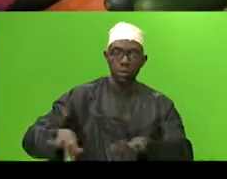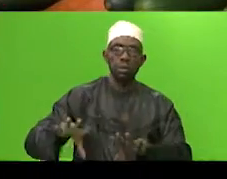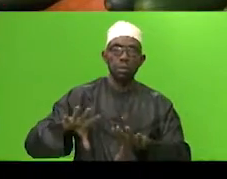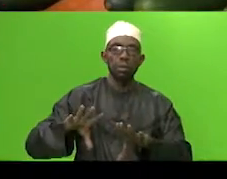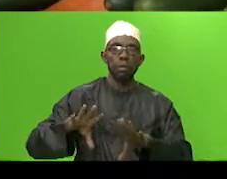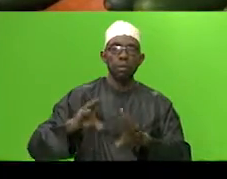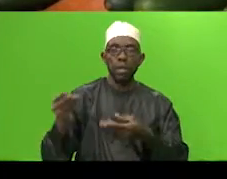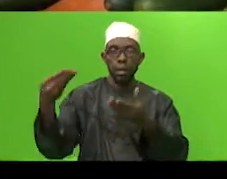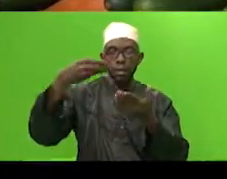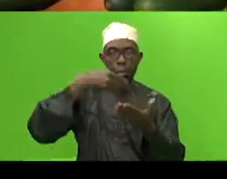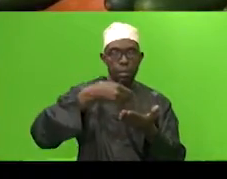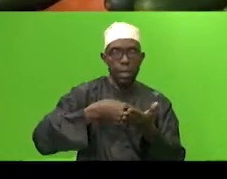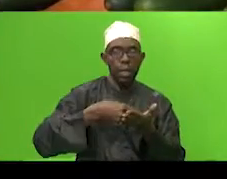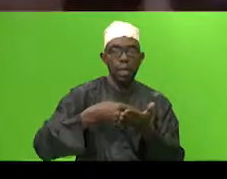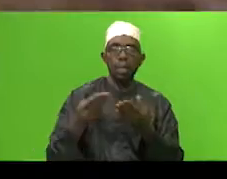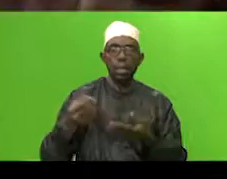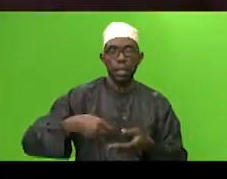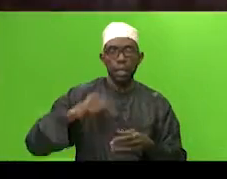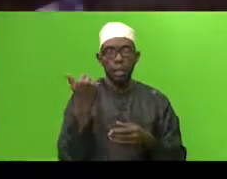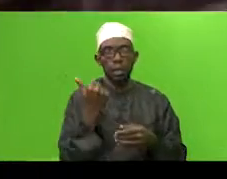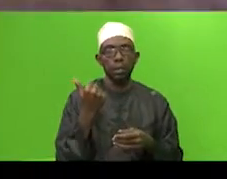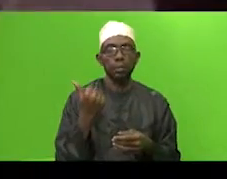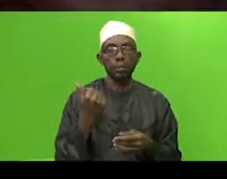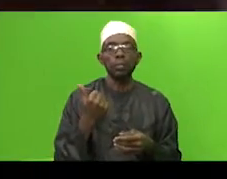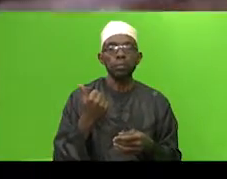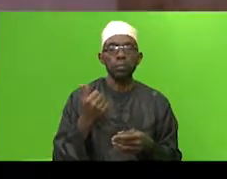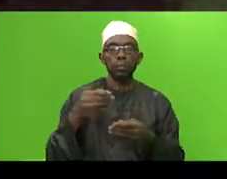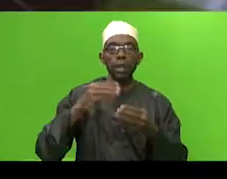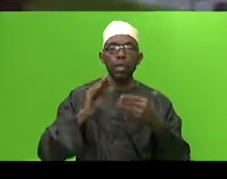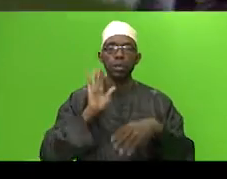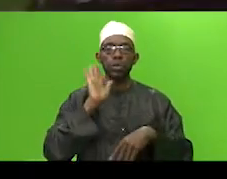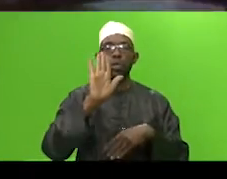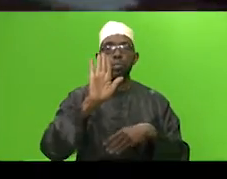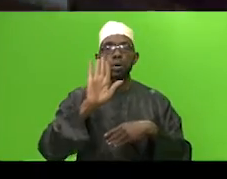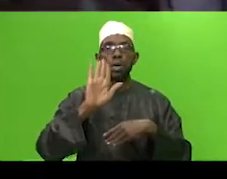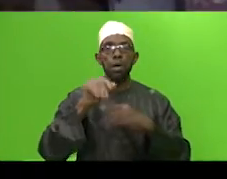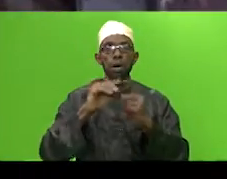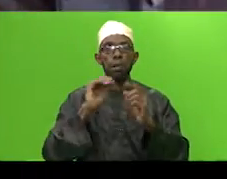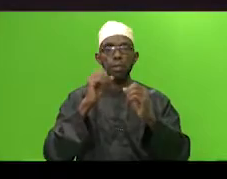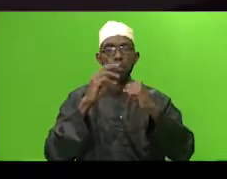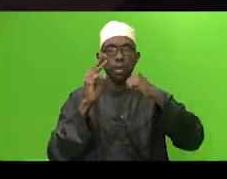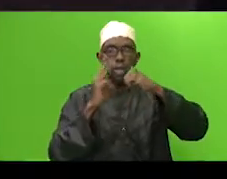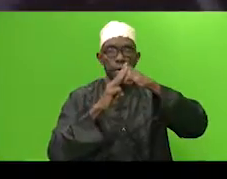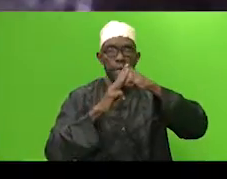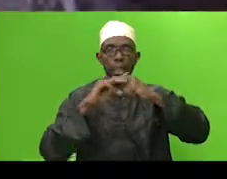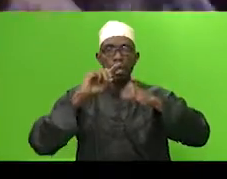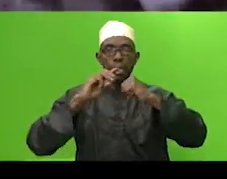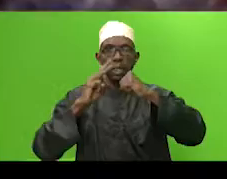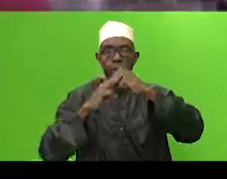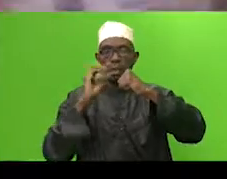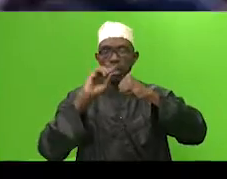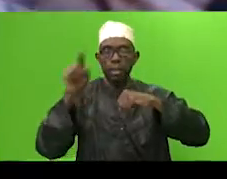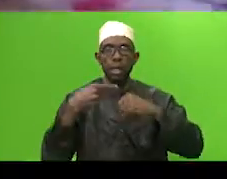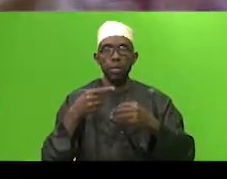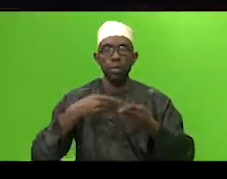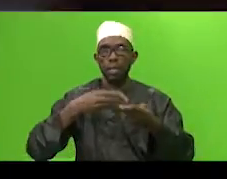hii ananunua, anafua na anakuja nayo. Prior to the Kenyan ban, data shows that over 80,000 plastic bags were being handed out